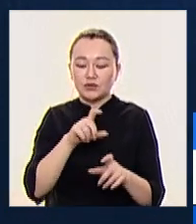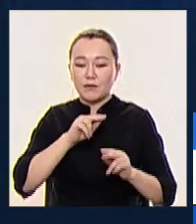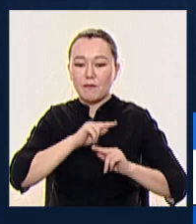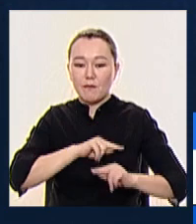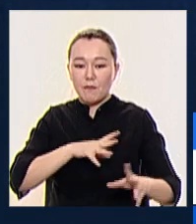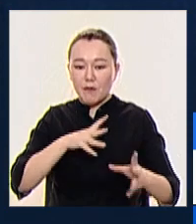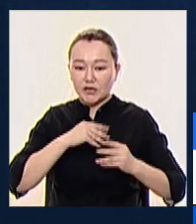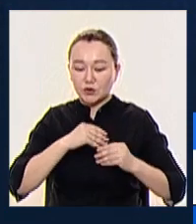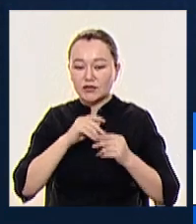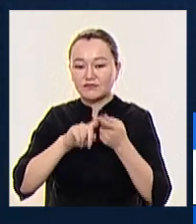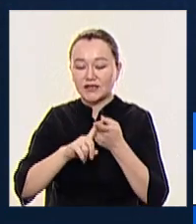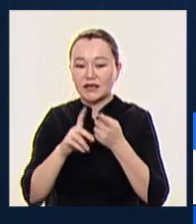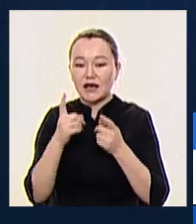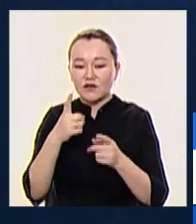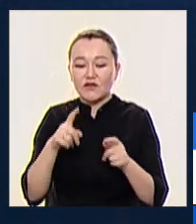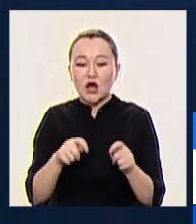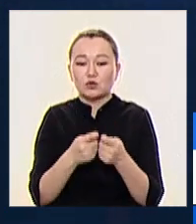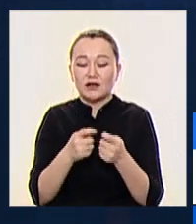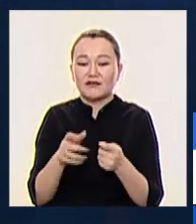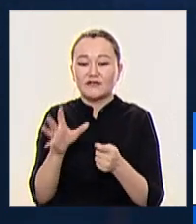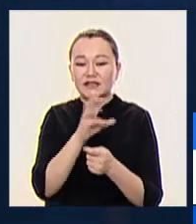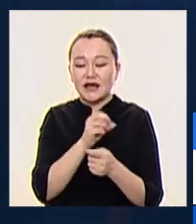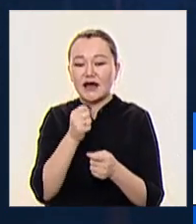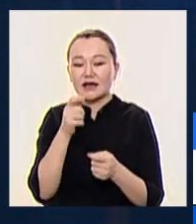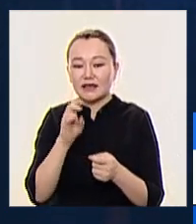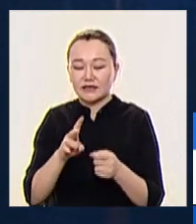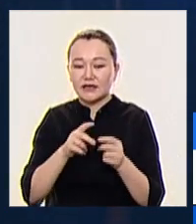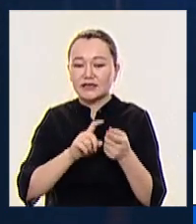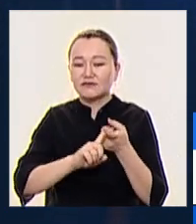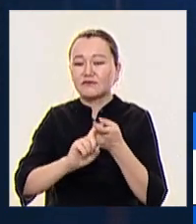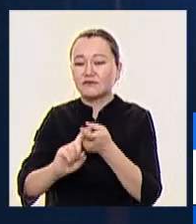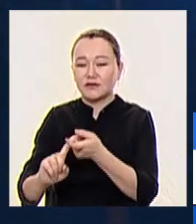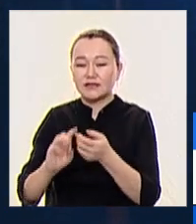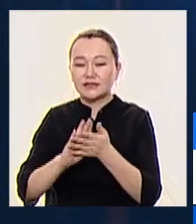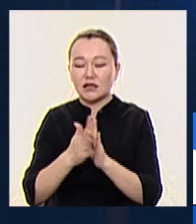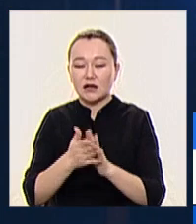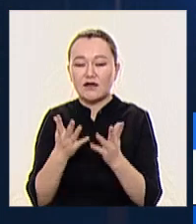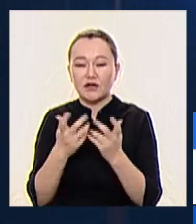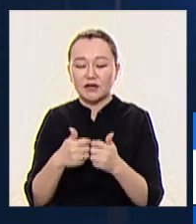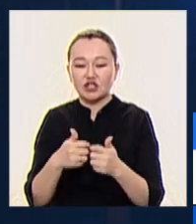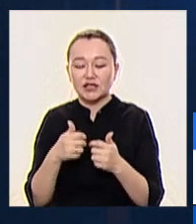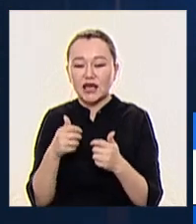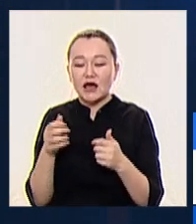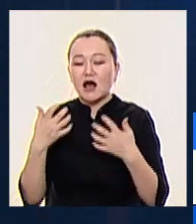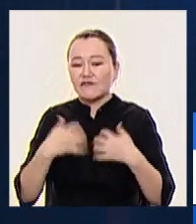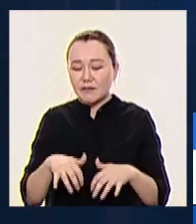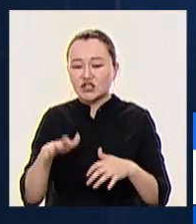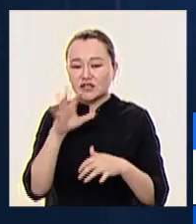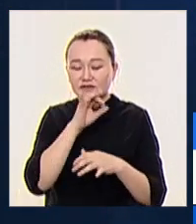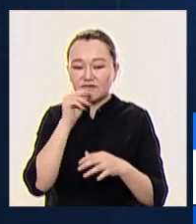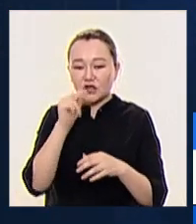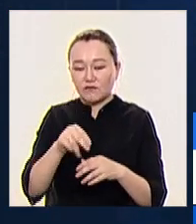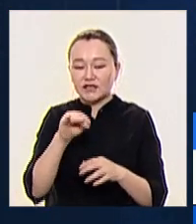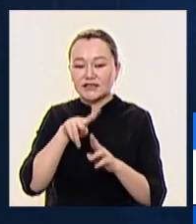При выявлении одного нарушителя всех его контрагентов по цепочке сделок автоматически признают виновными и